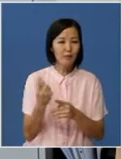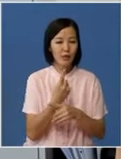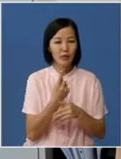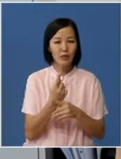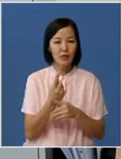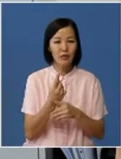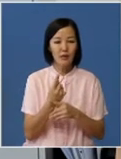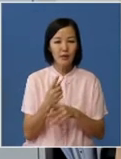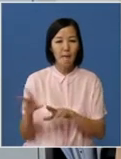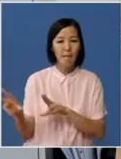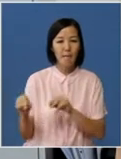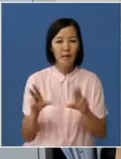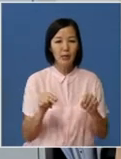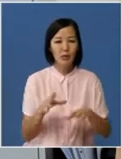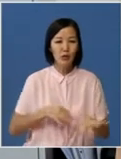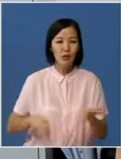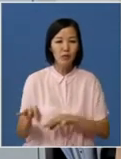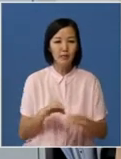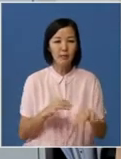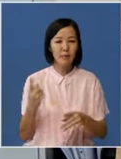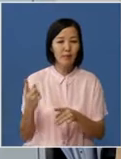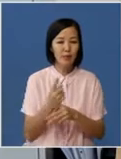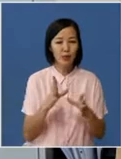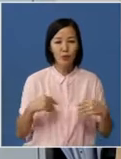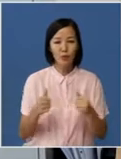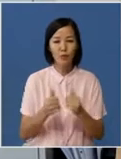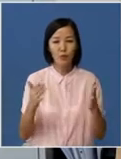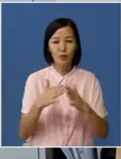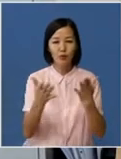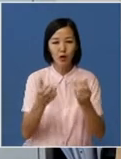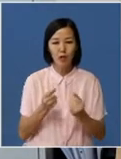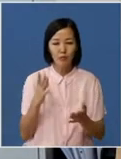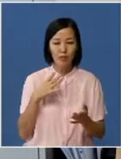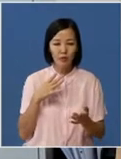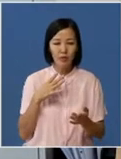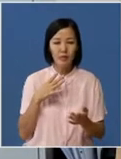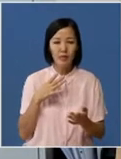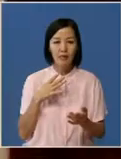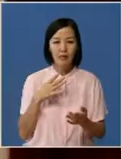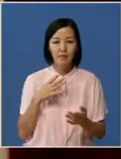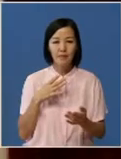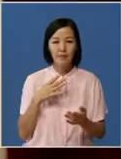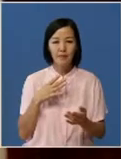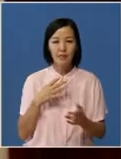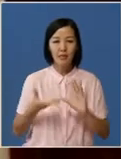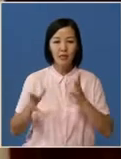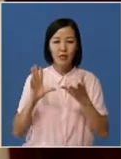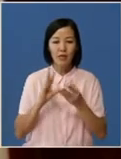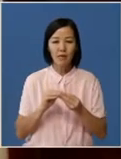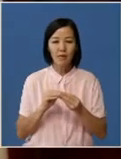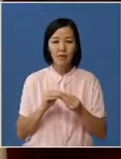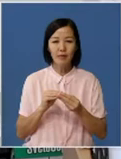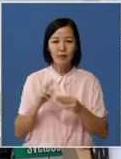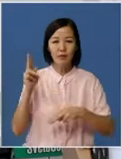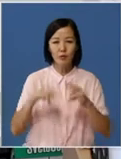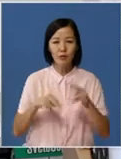біздің бірінші отбасы. Осы бағдарлама бойынша алып жатқан өзінің тұрғын үйін. Жалпы біздің тұрғын